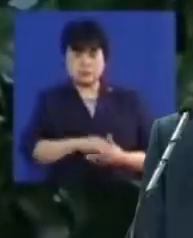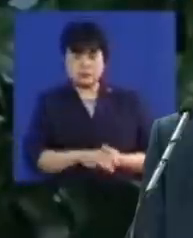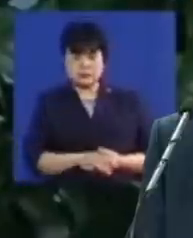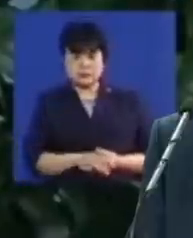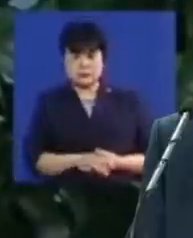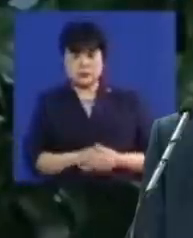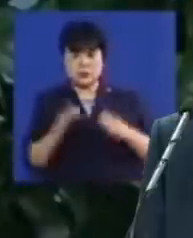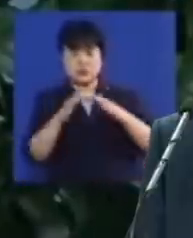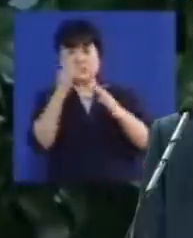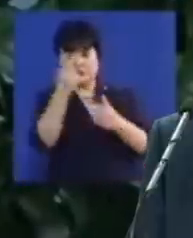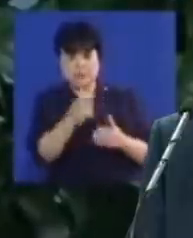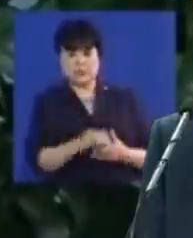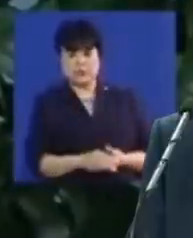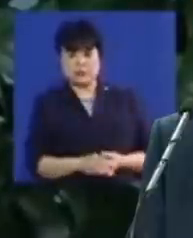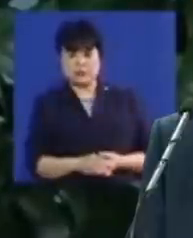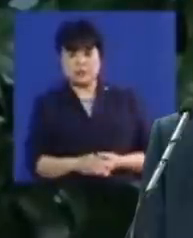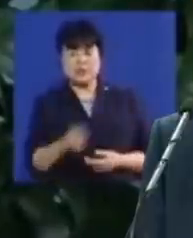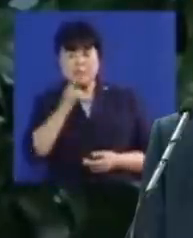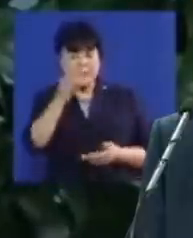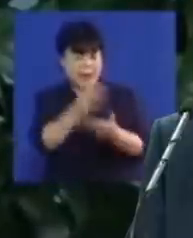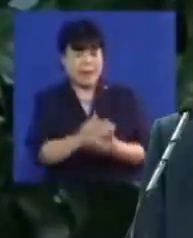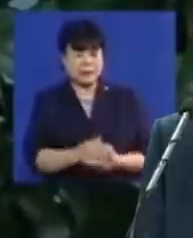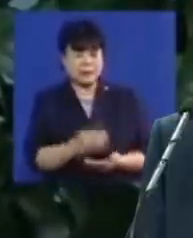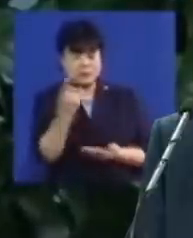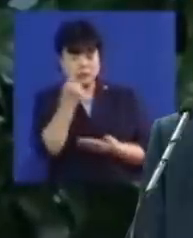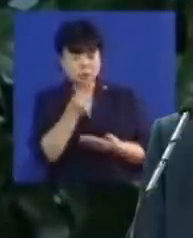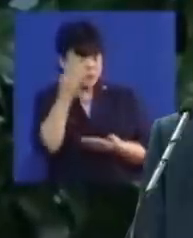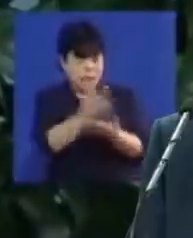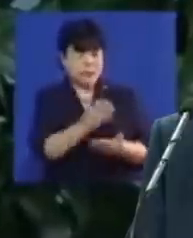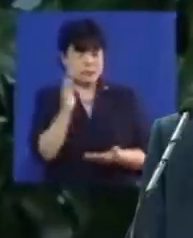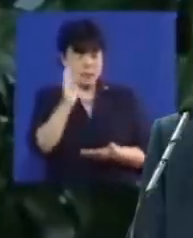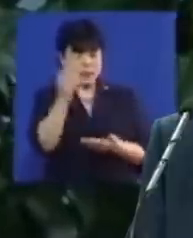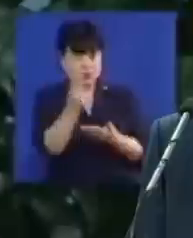우리 집에 와서 그런 말을 하거든. 다시 오지 마라.